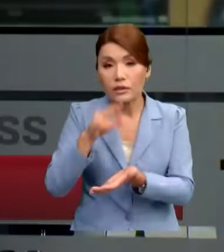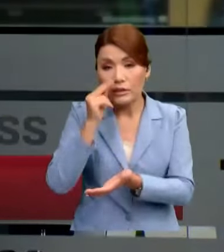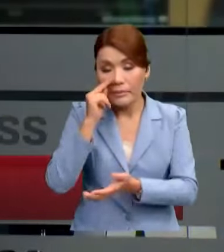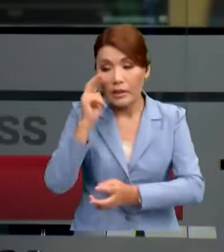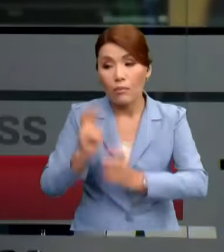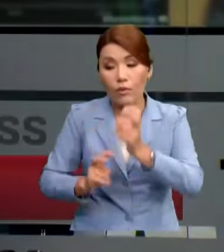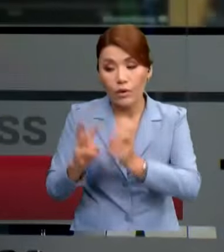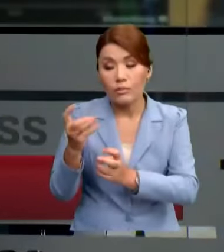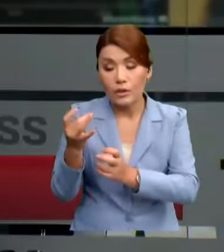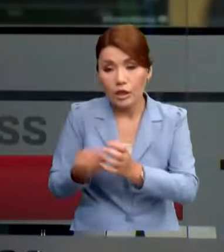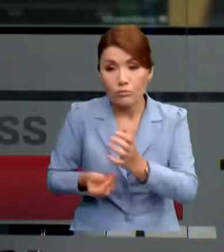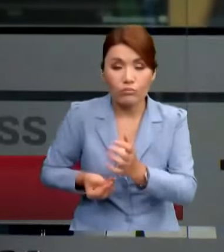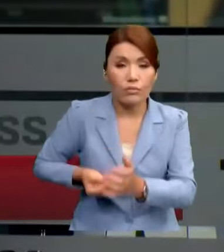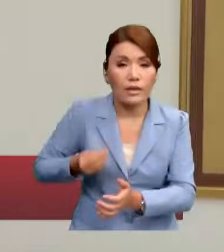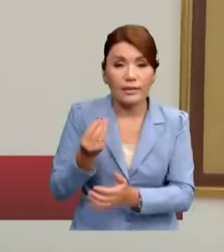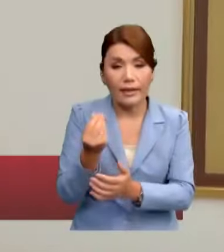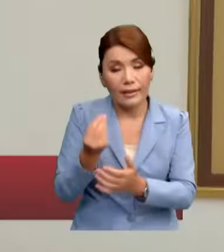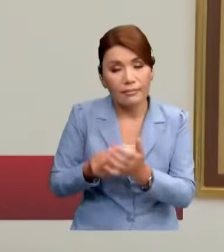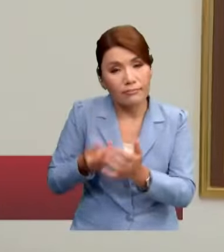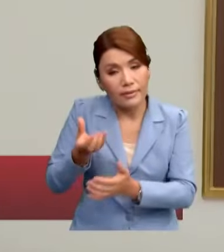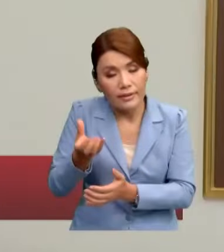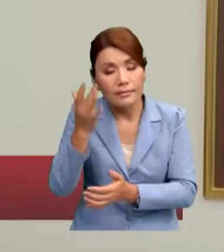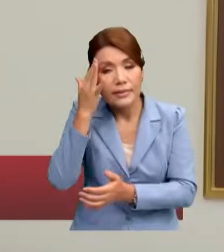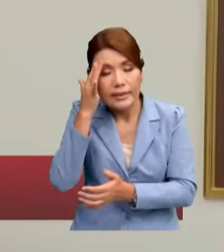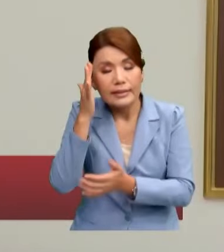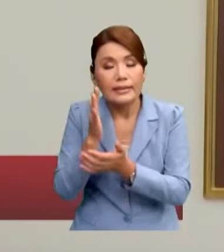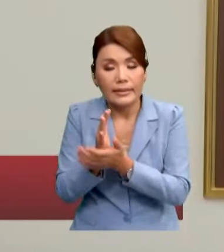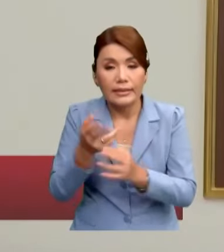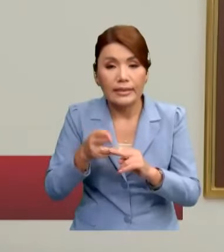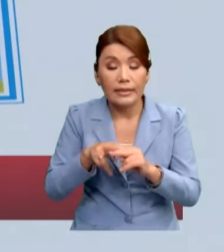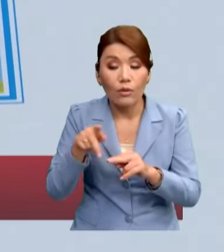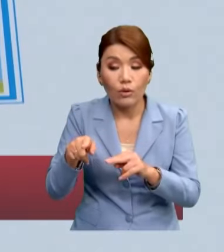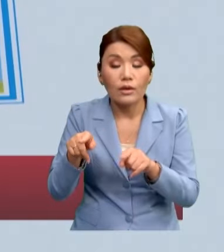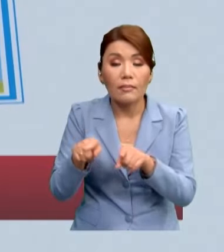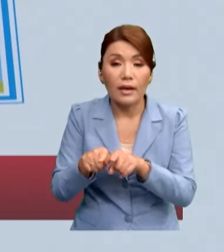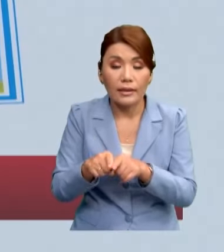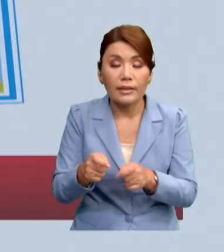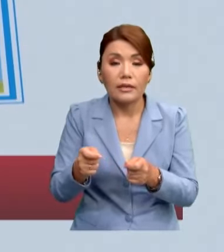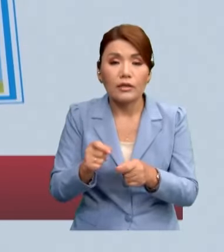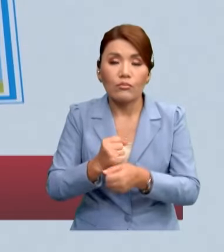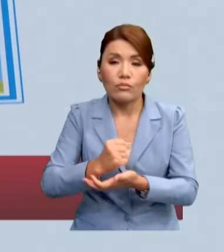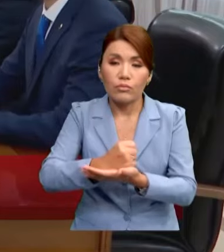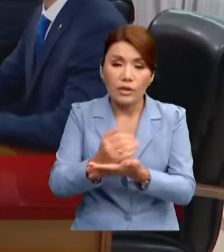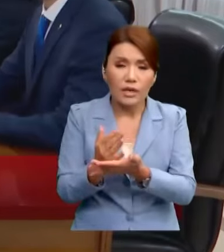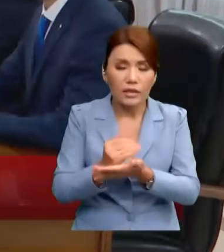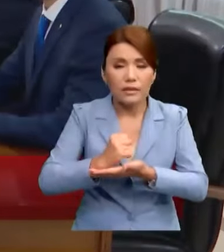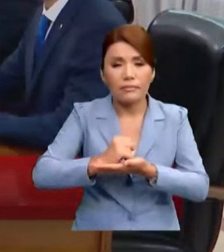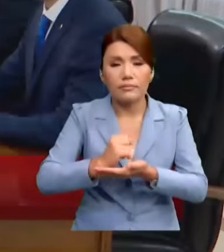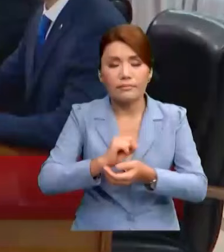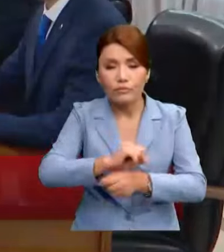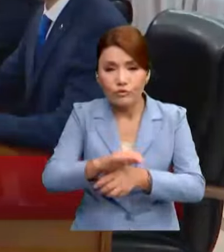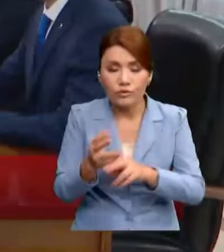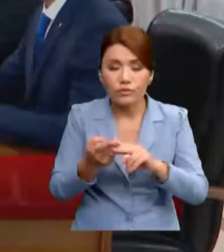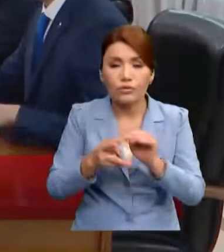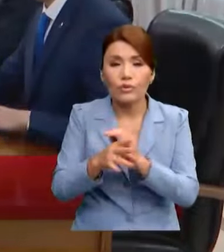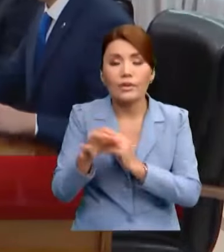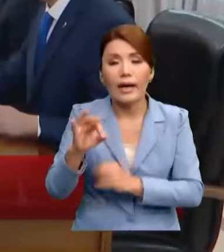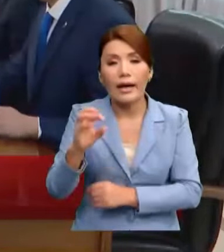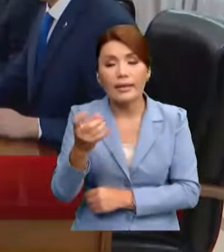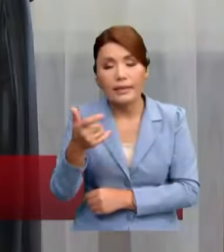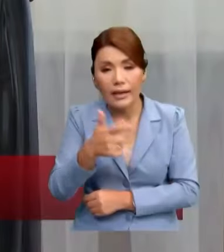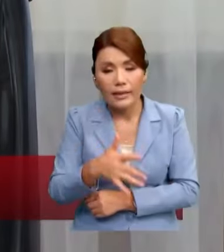зауытына да инвестиция құюға ниетті. Атап айтқанда, шикізат көлемін жеткілікті қамтамасыз ету және кен қияқ Атырау,